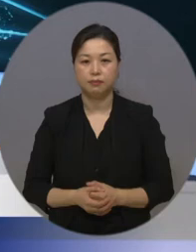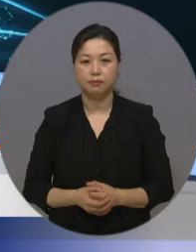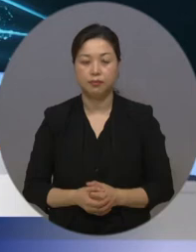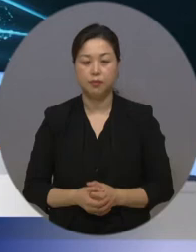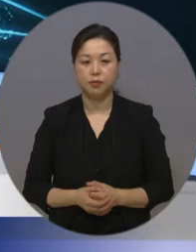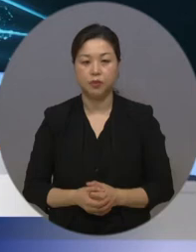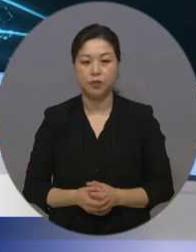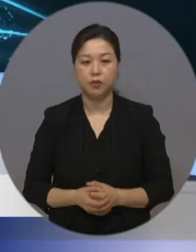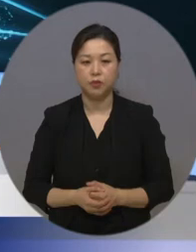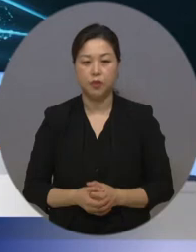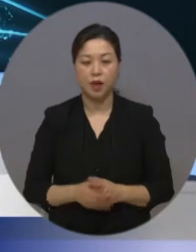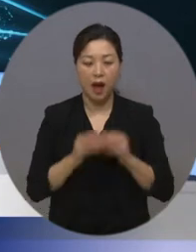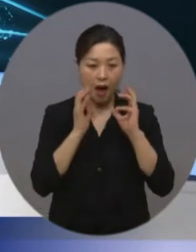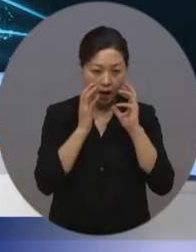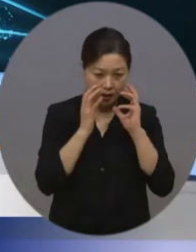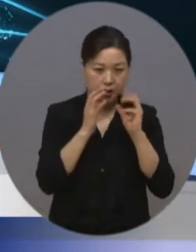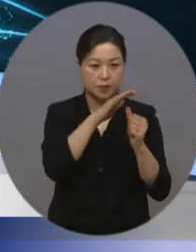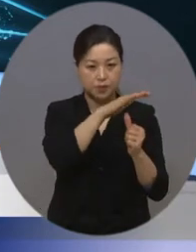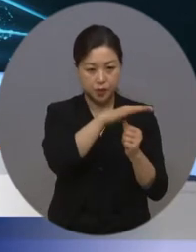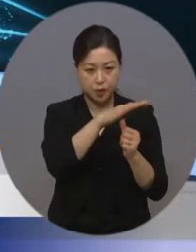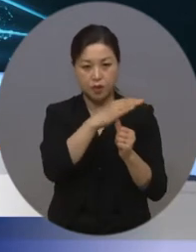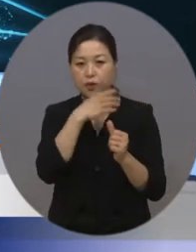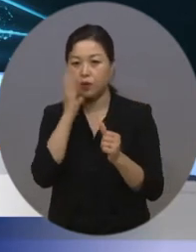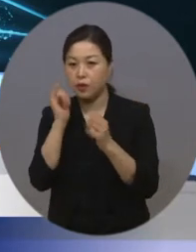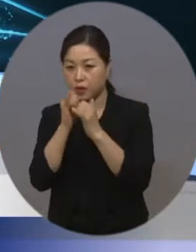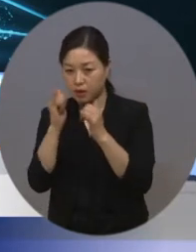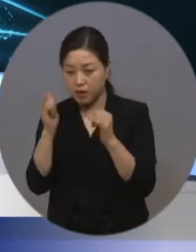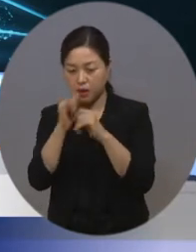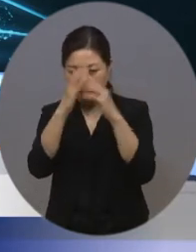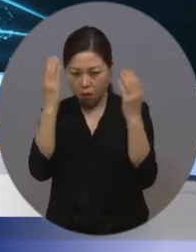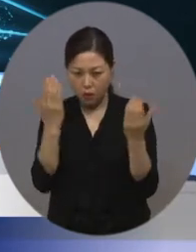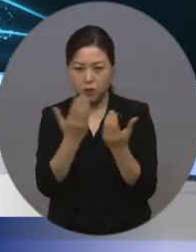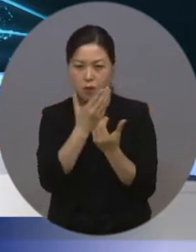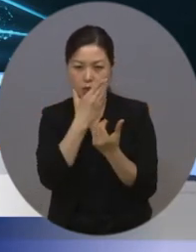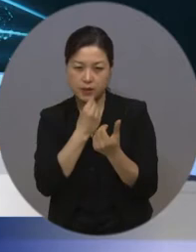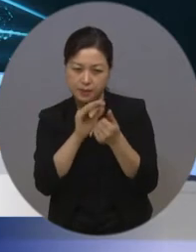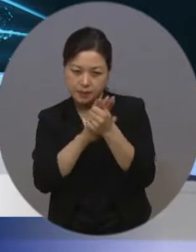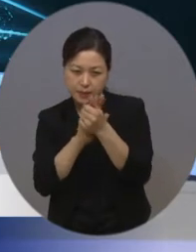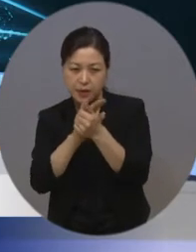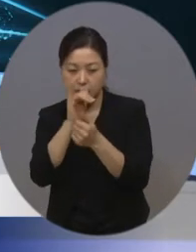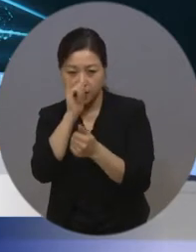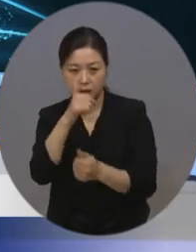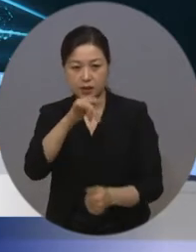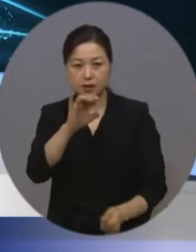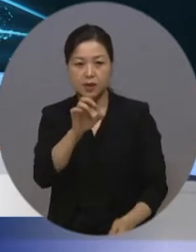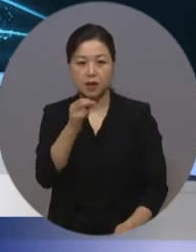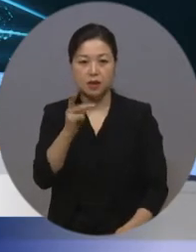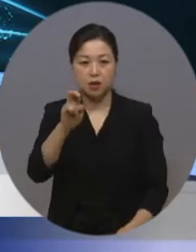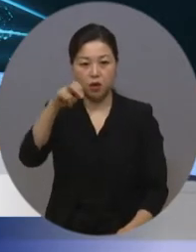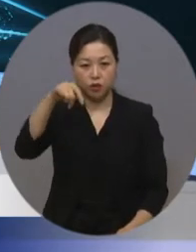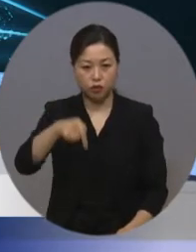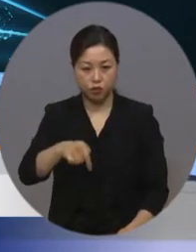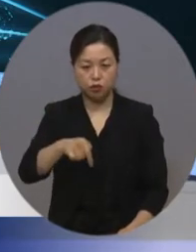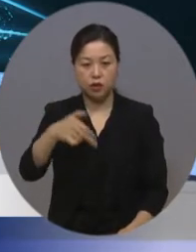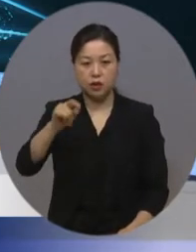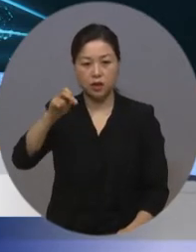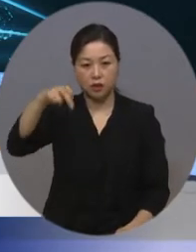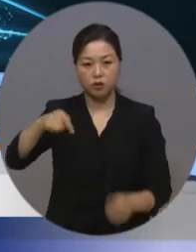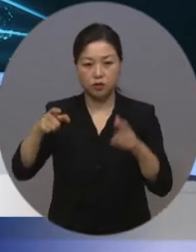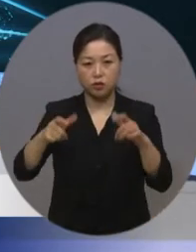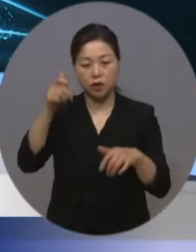아이부터 노인까지 모두를 위한 촘촘한 복지의 앞장서는 장영수 장수군 수를 복지 tv 가